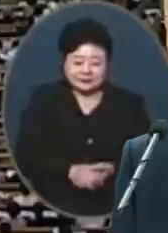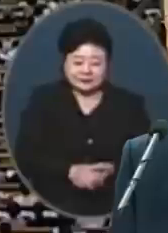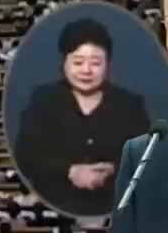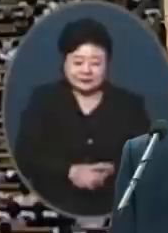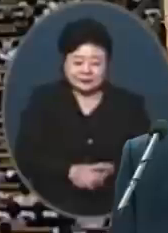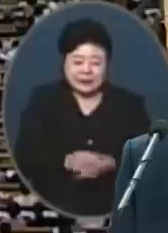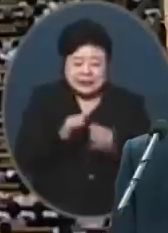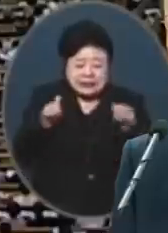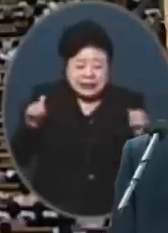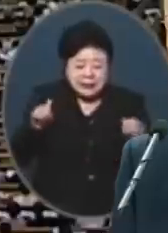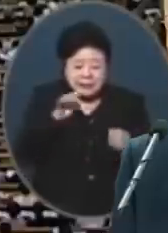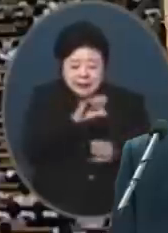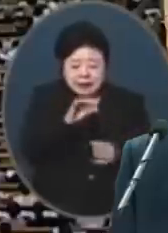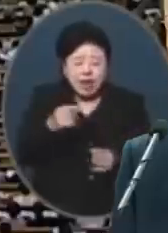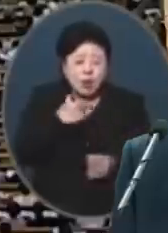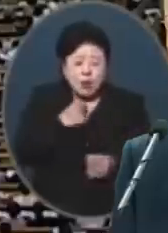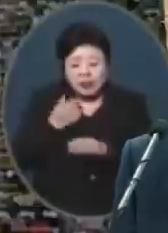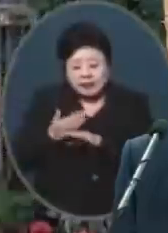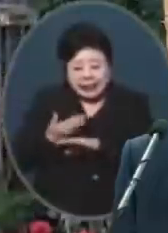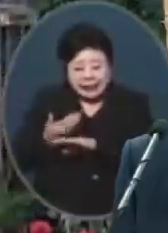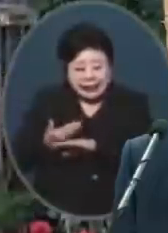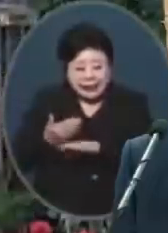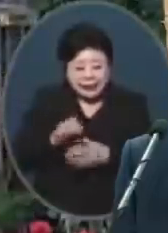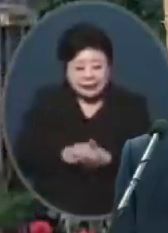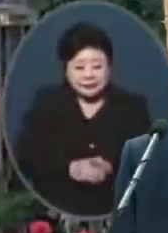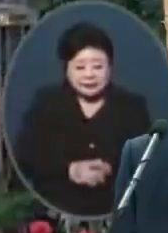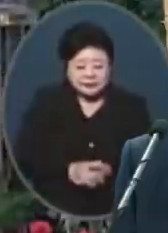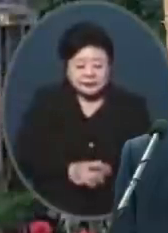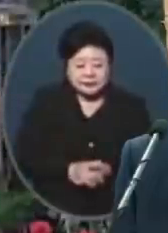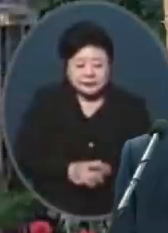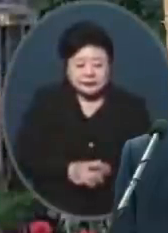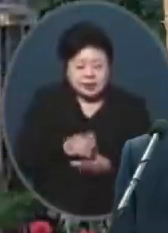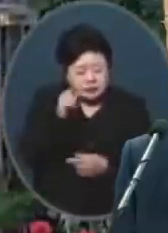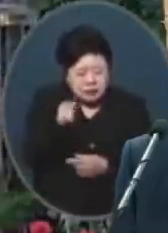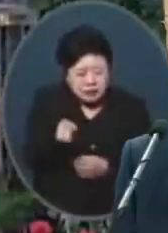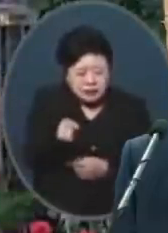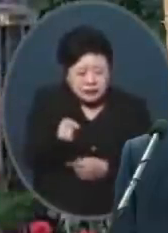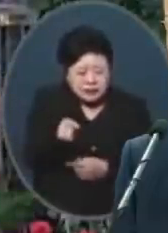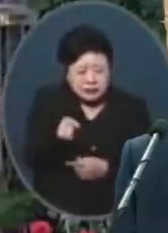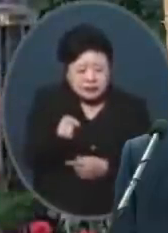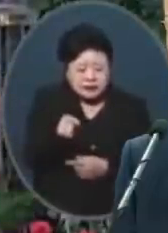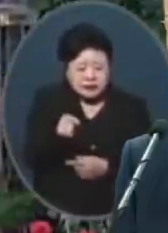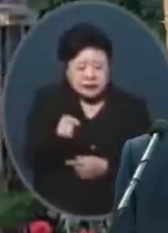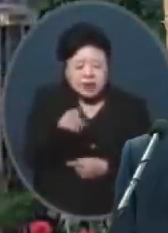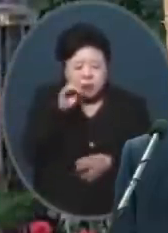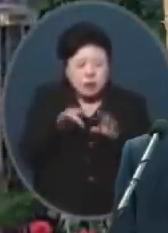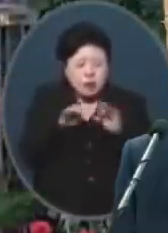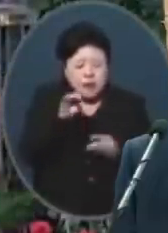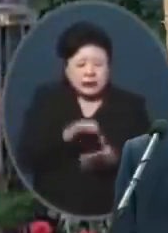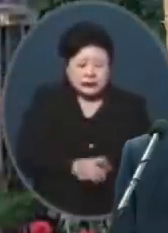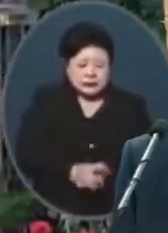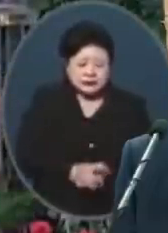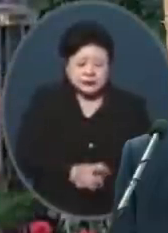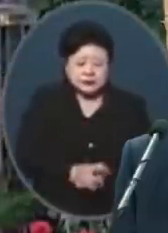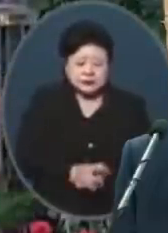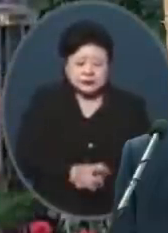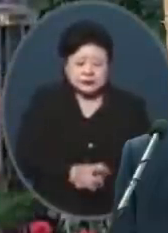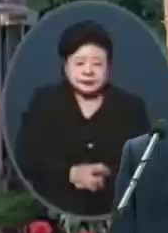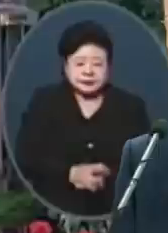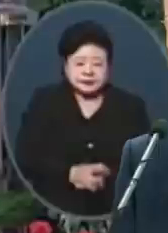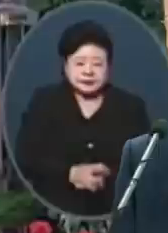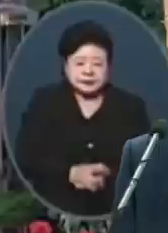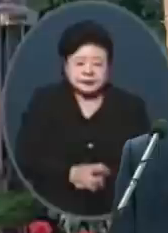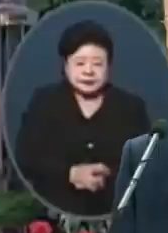사람마다 원하는 것은 다 다르지만 그것을 목말라 하는 이유는